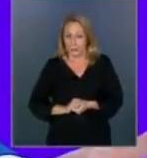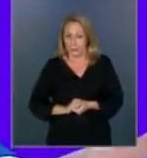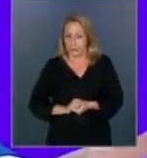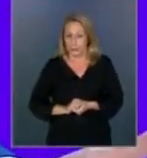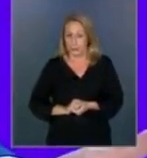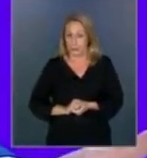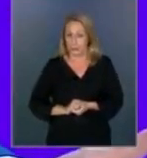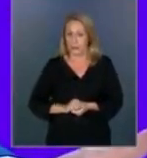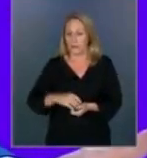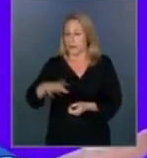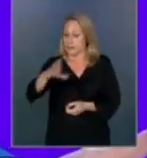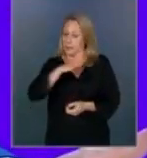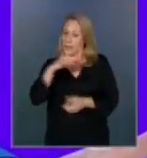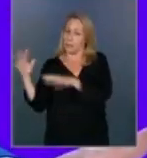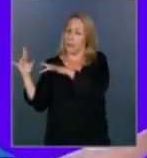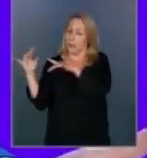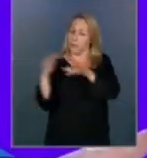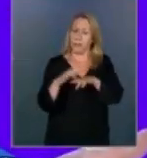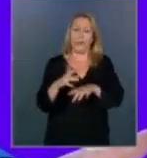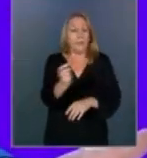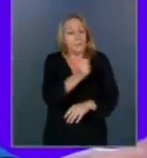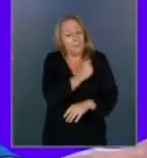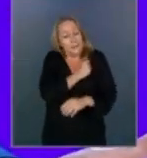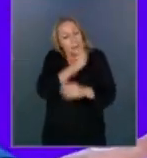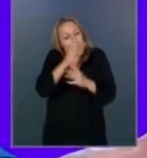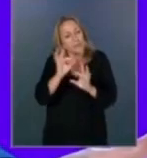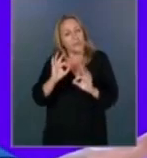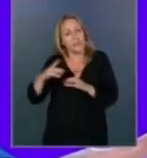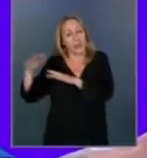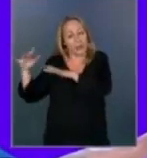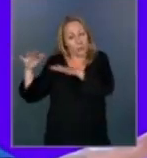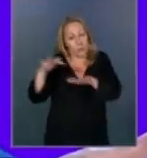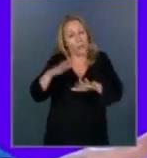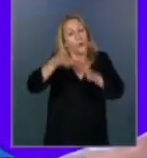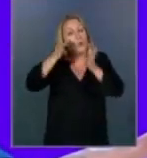την προσέλευση των ανθρώπων, των πιστών, χωρίς